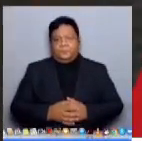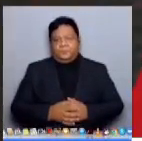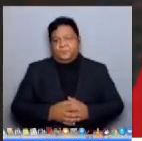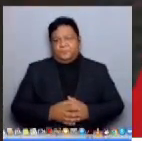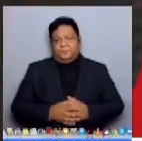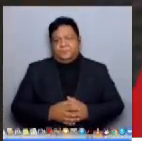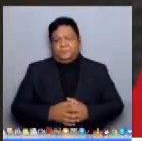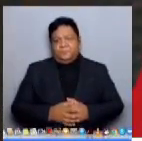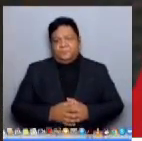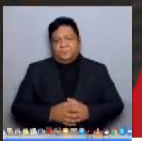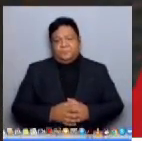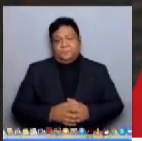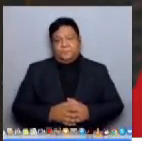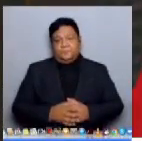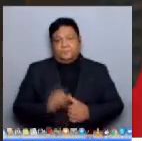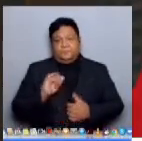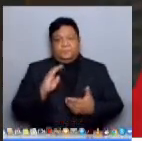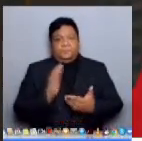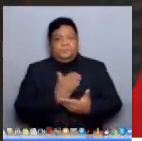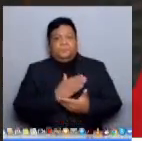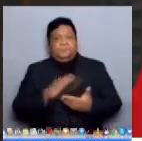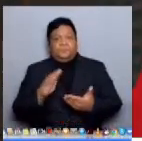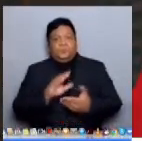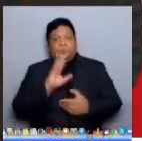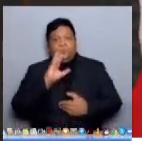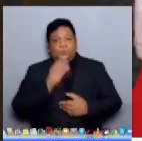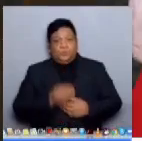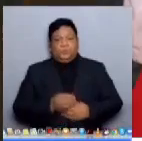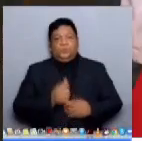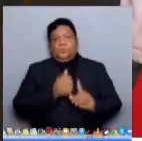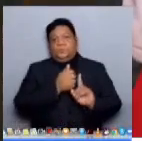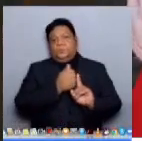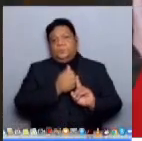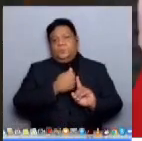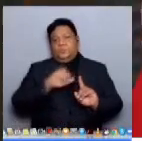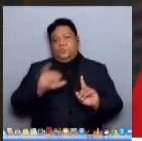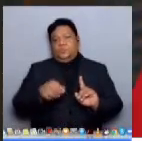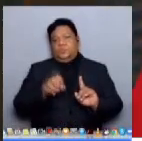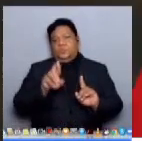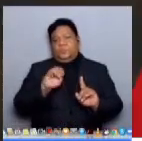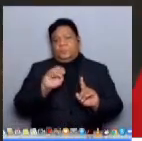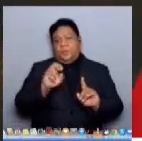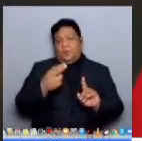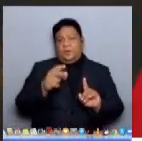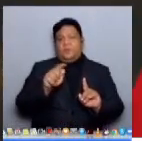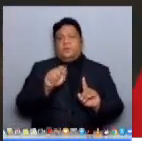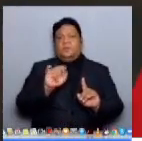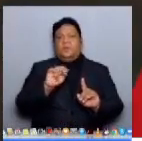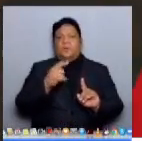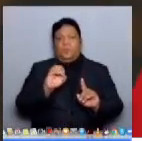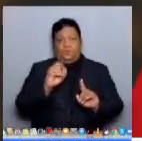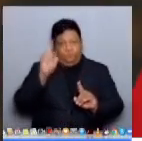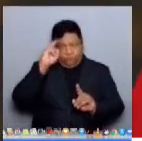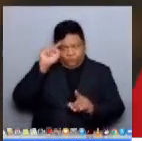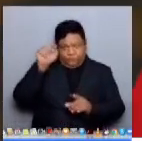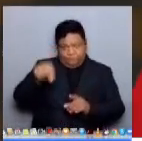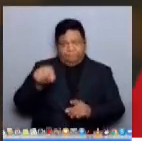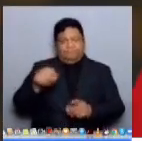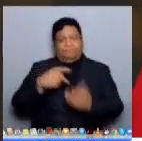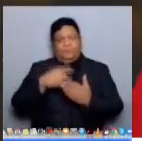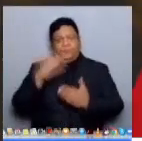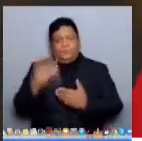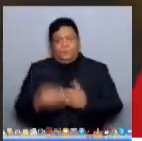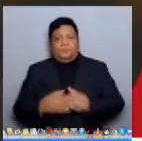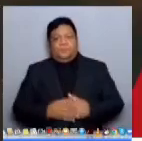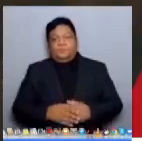Inawit ito ni The Clash Season 2 Grand Champion Jeremiah Tiangco para sa serye. Hindi raw makapaniwala si Jeremiah